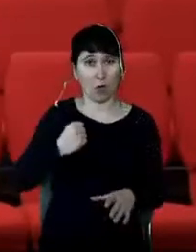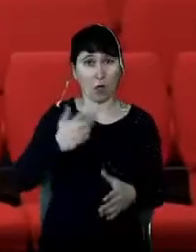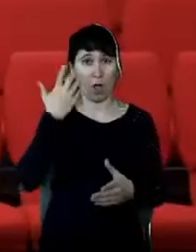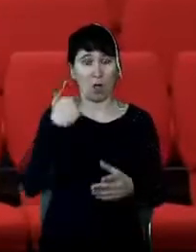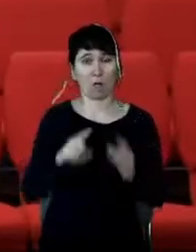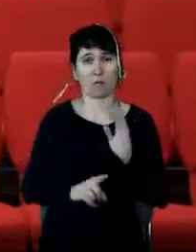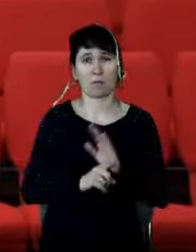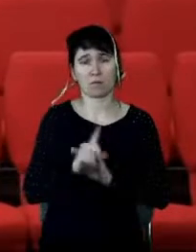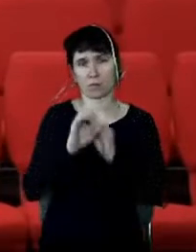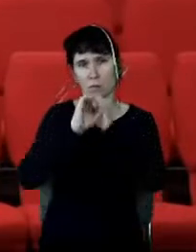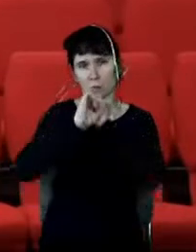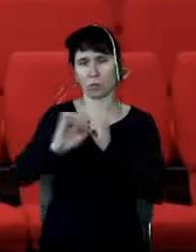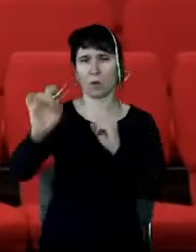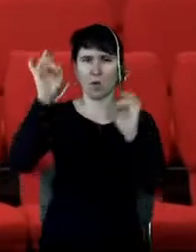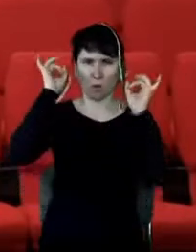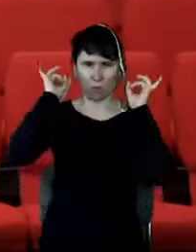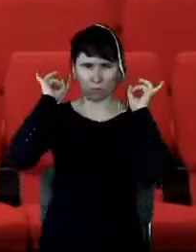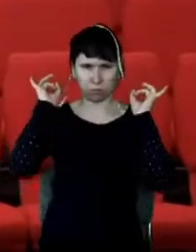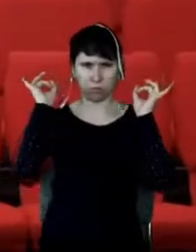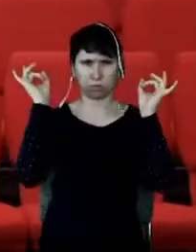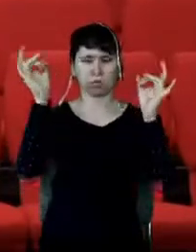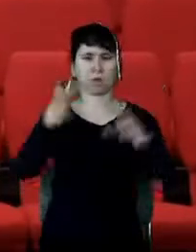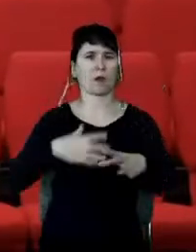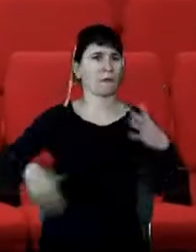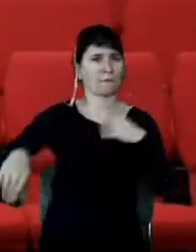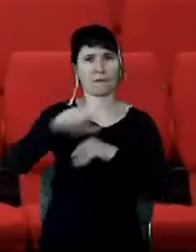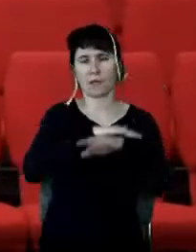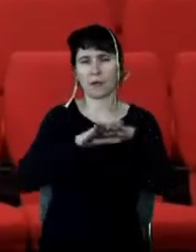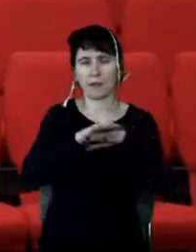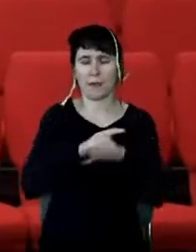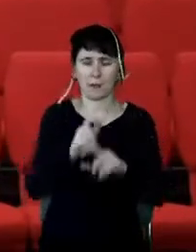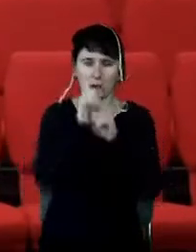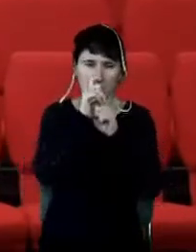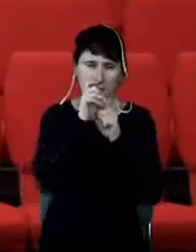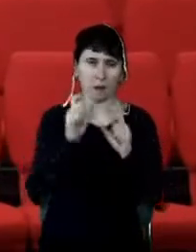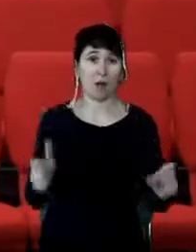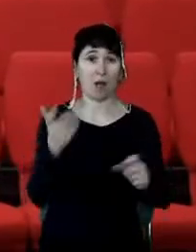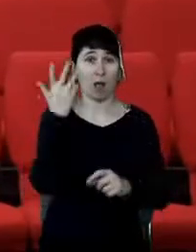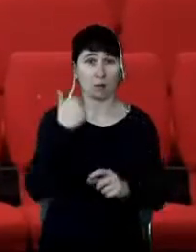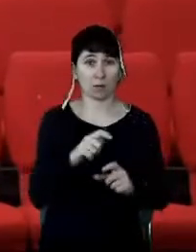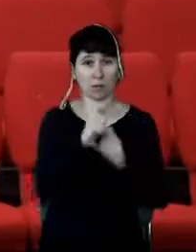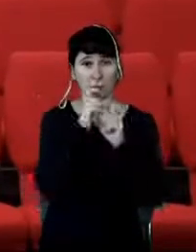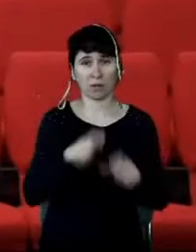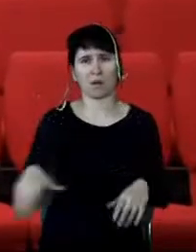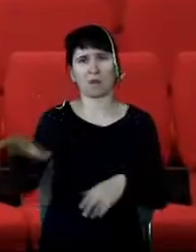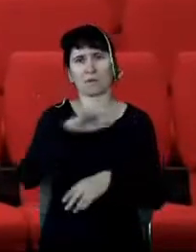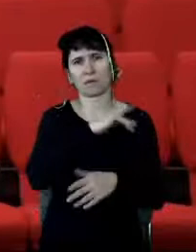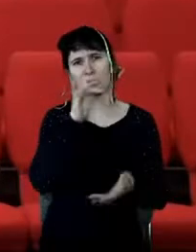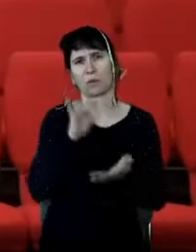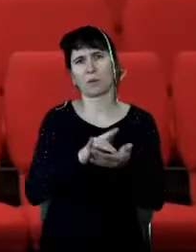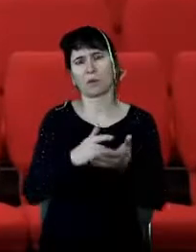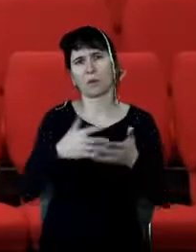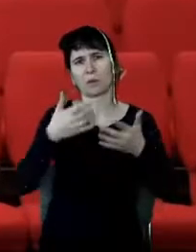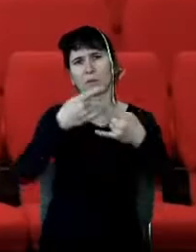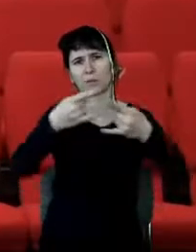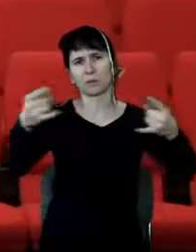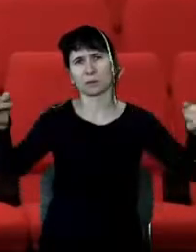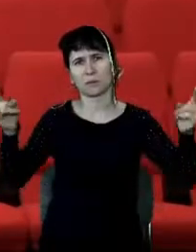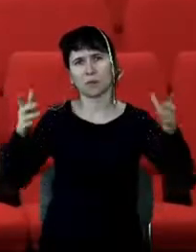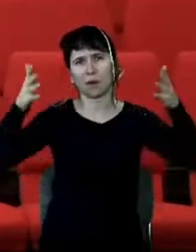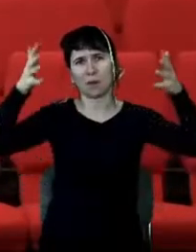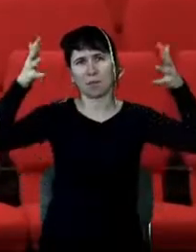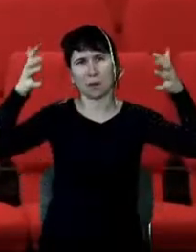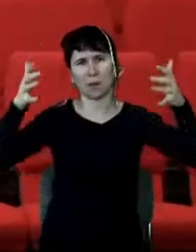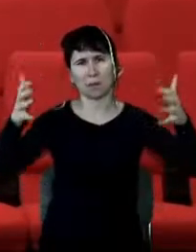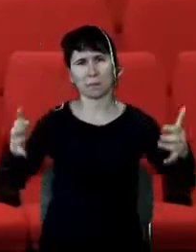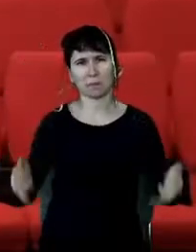коли затрубите трубою, нехай заголосить разом весь народ. І коли вони закричать, то стіни міста самі по собі впадуть.